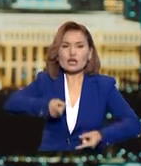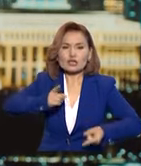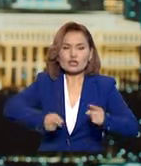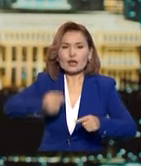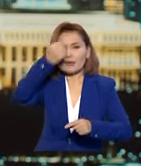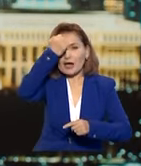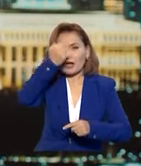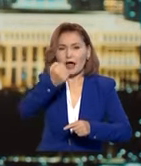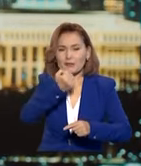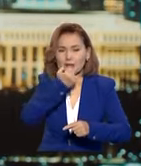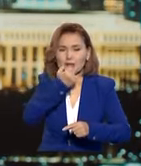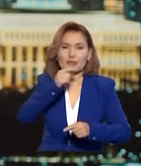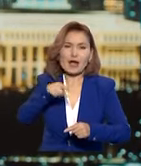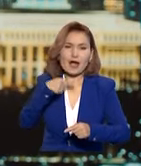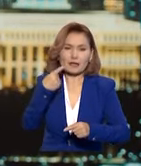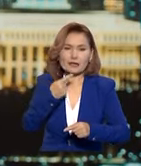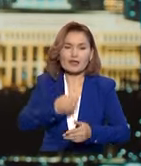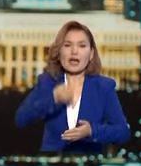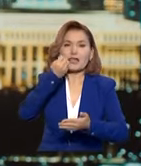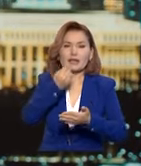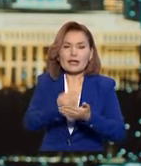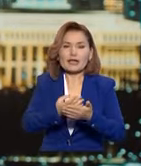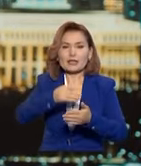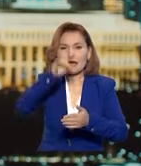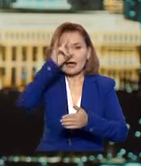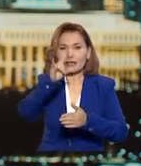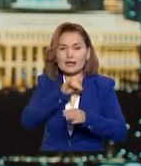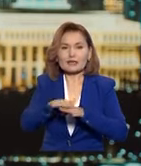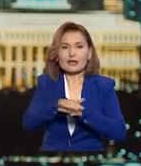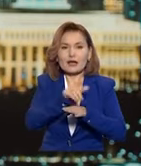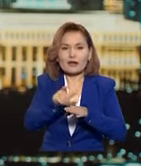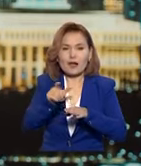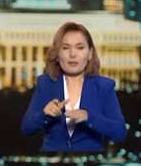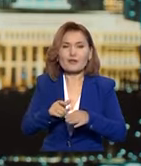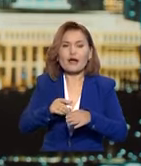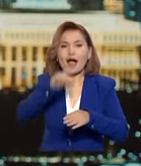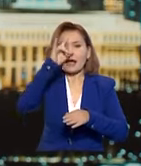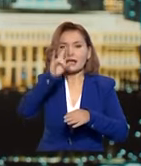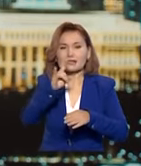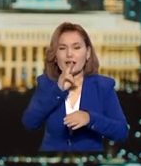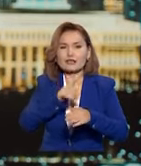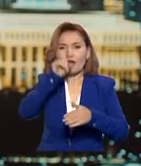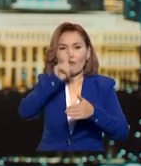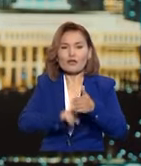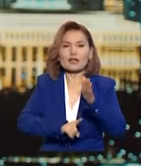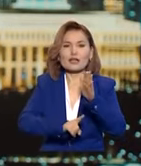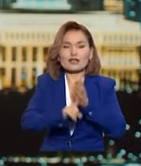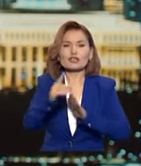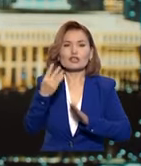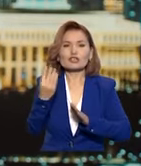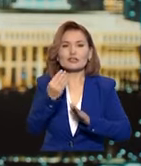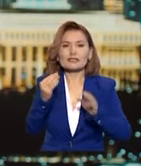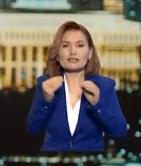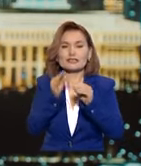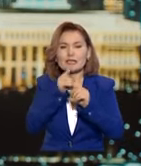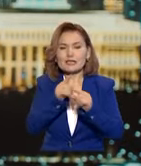ризашылығымды білдіремін. Дорогие соотечественники, Казахстан уверенно вступает в четвертое десятилетие